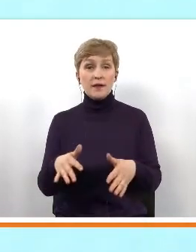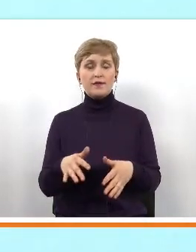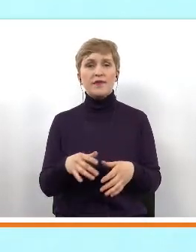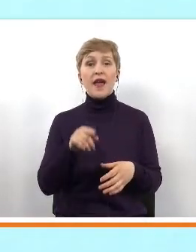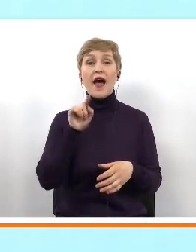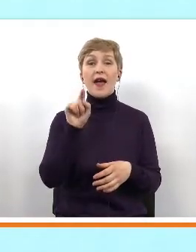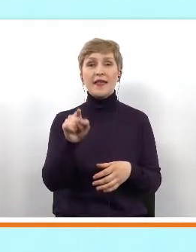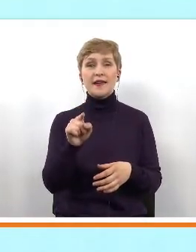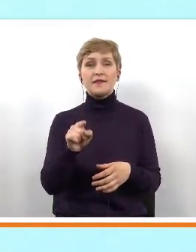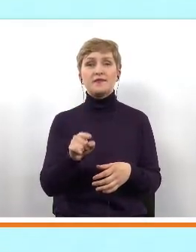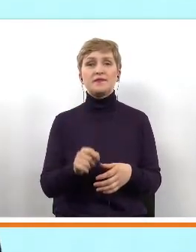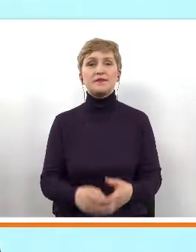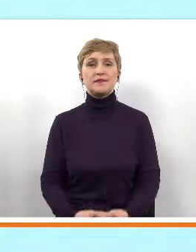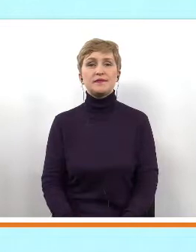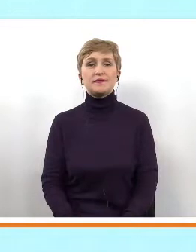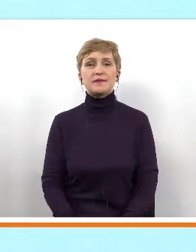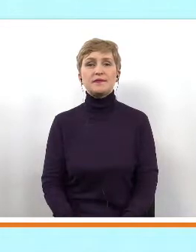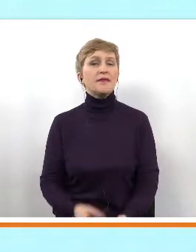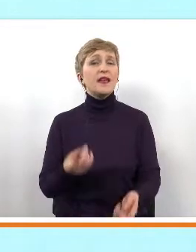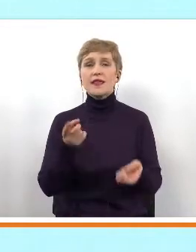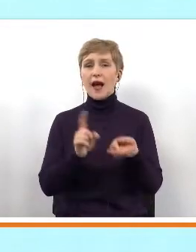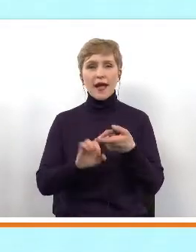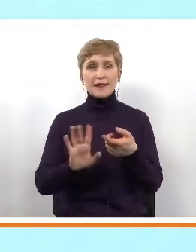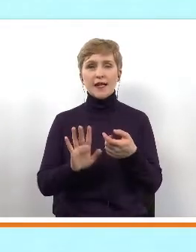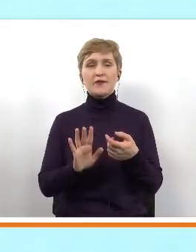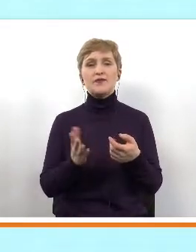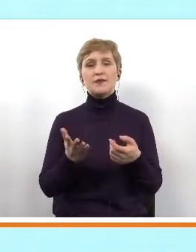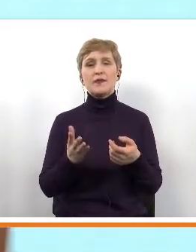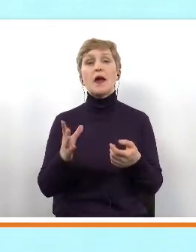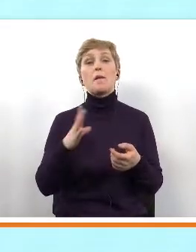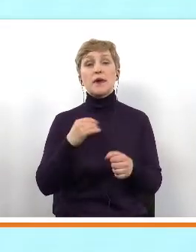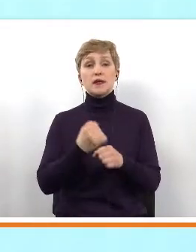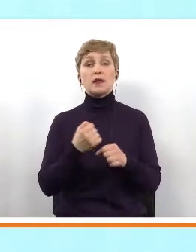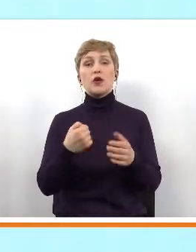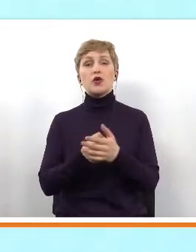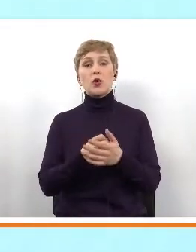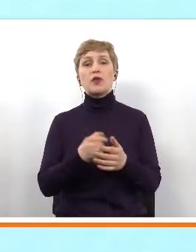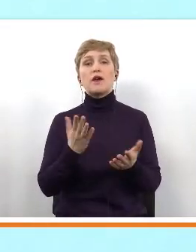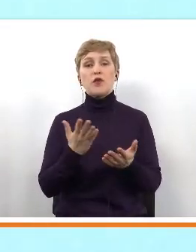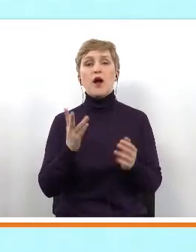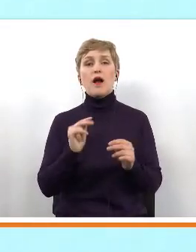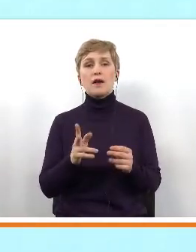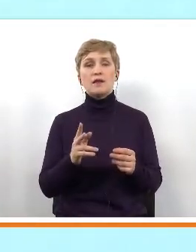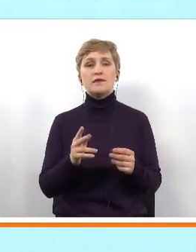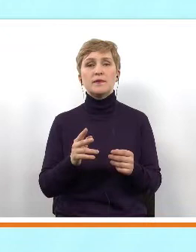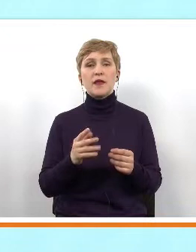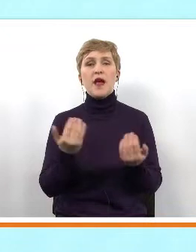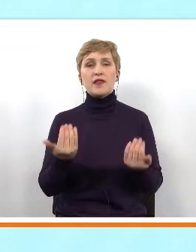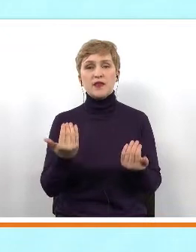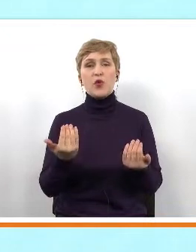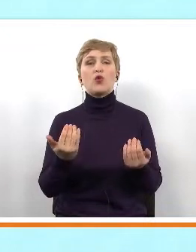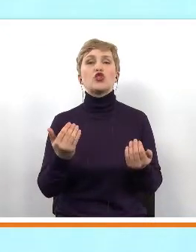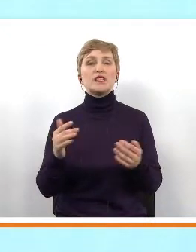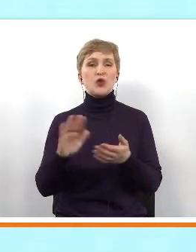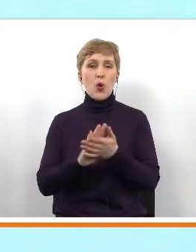они не касаются, скажем так, но они были сделаны до того, как вот до текущей ситуации, но